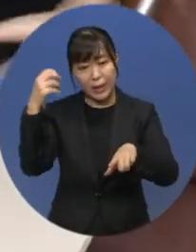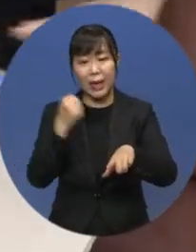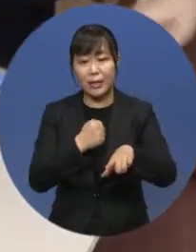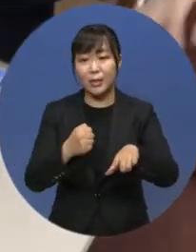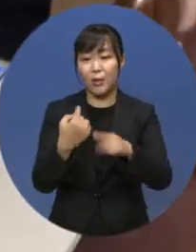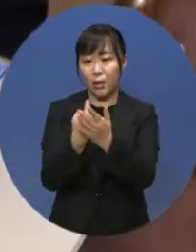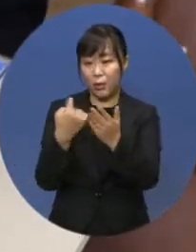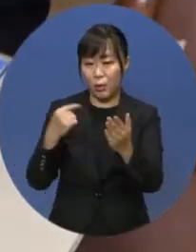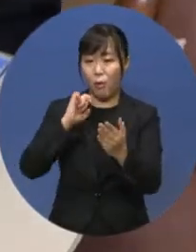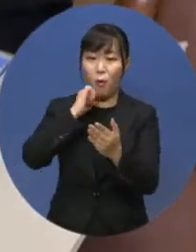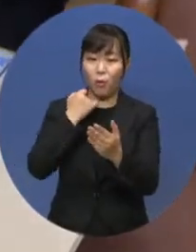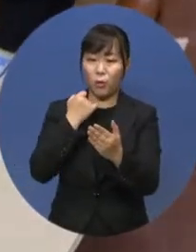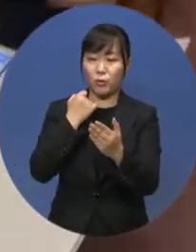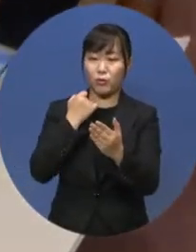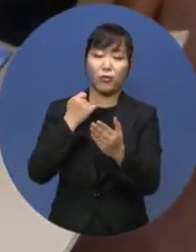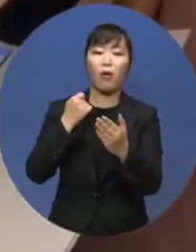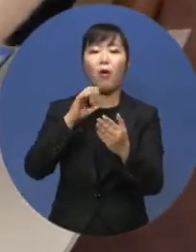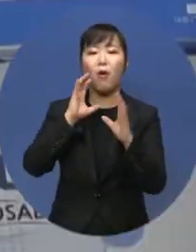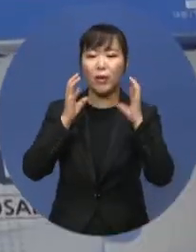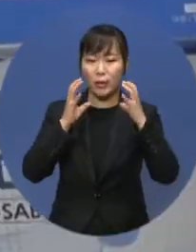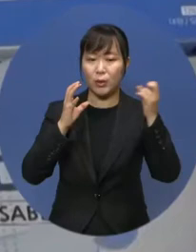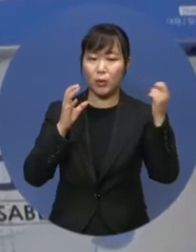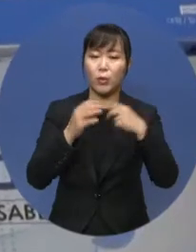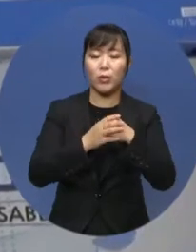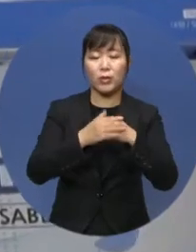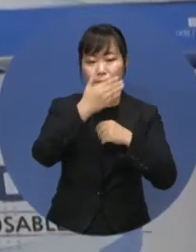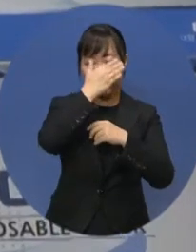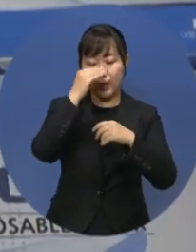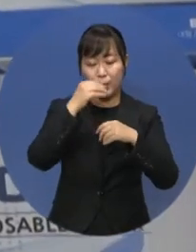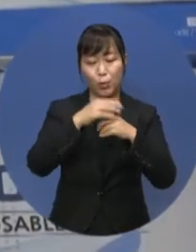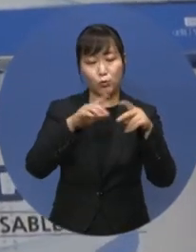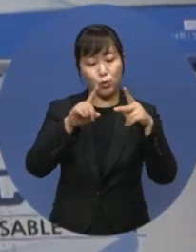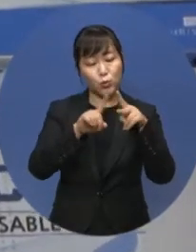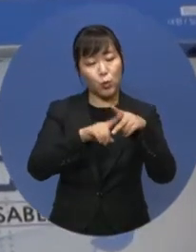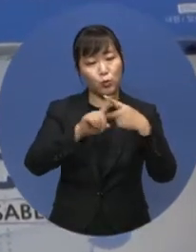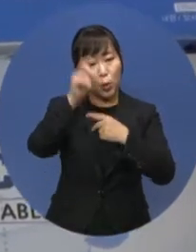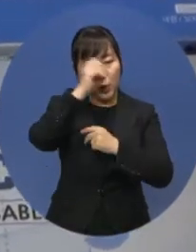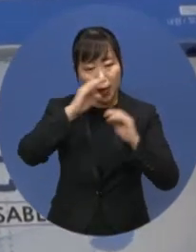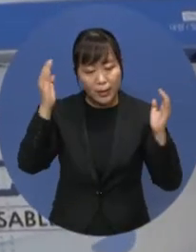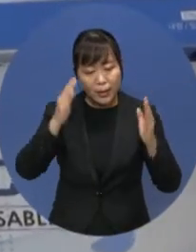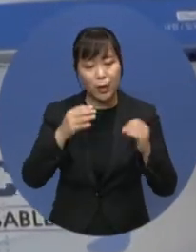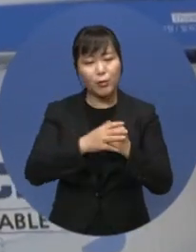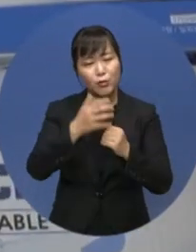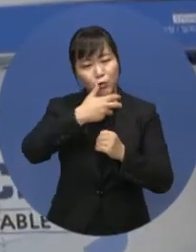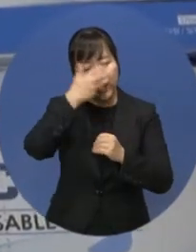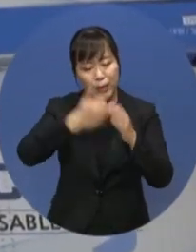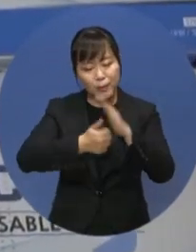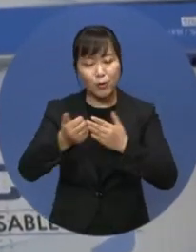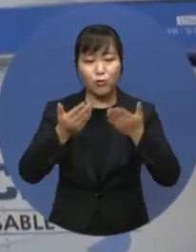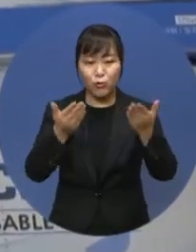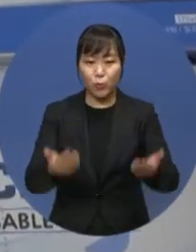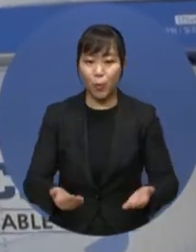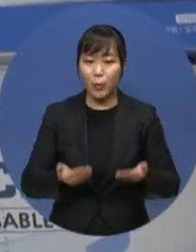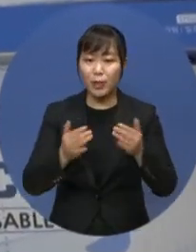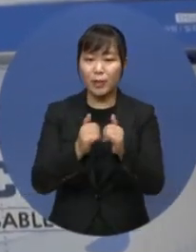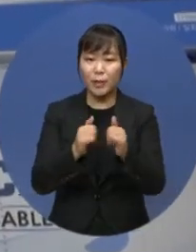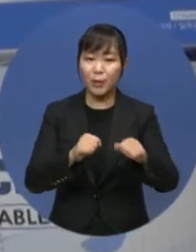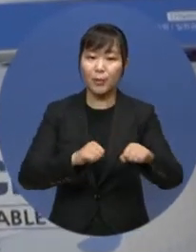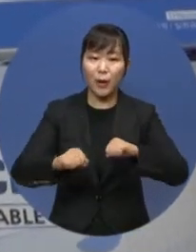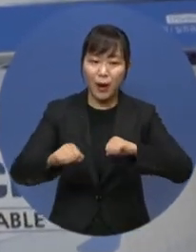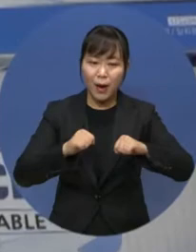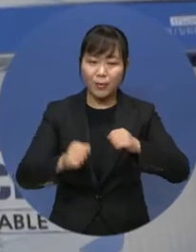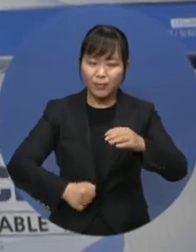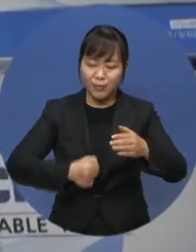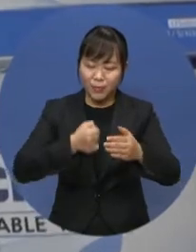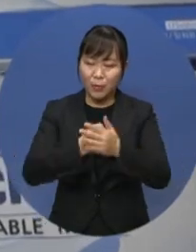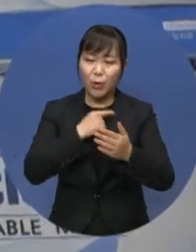생각했던 소외되고 있는 불우한 어린이와 청소년들에게 꿈과 희망을 주는 봉사자로 나선다는